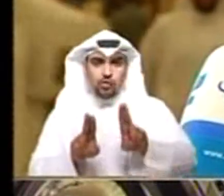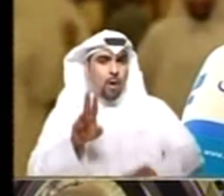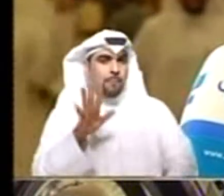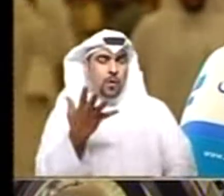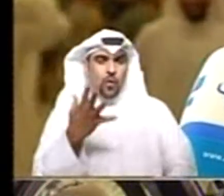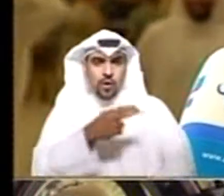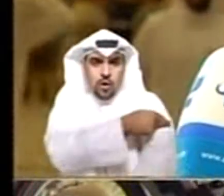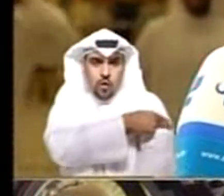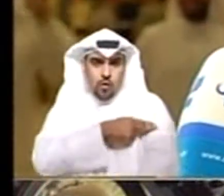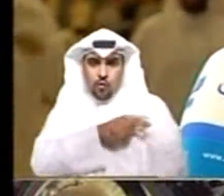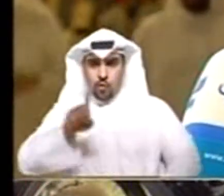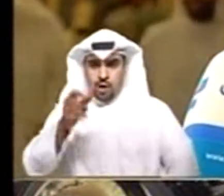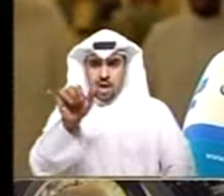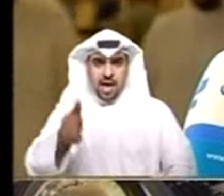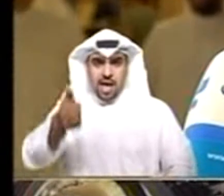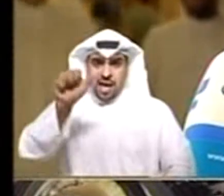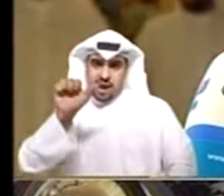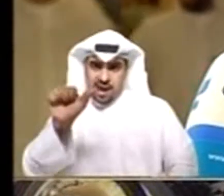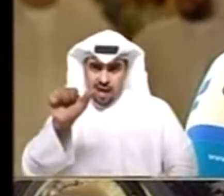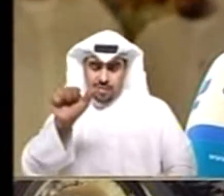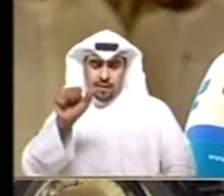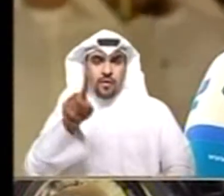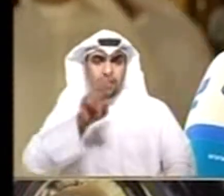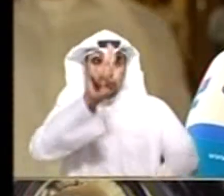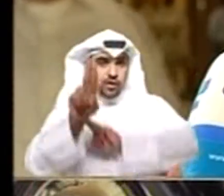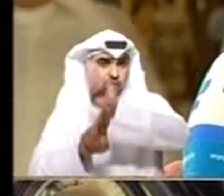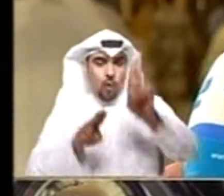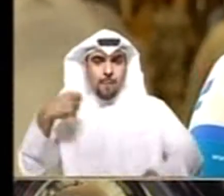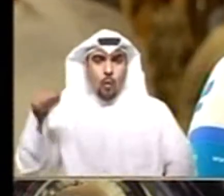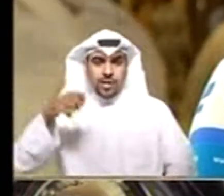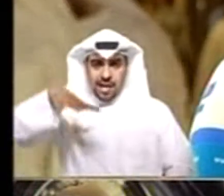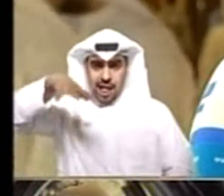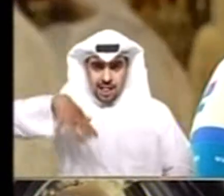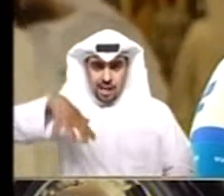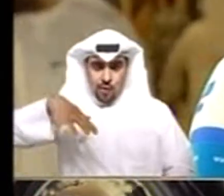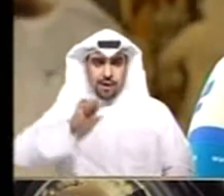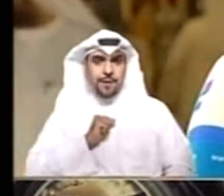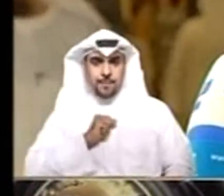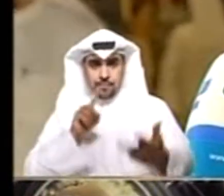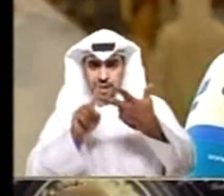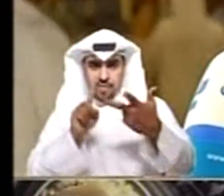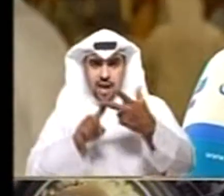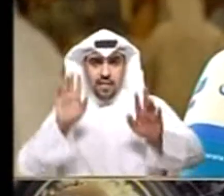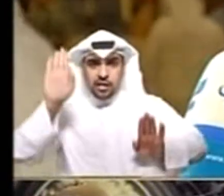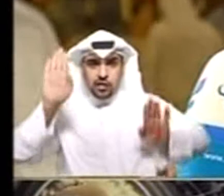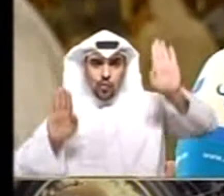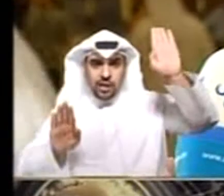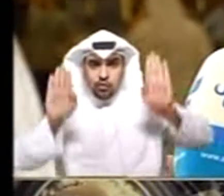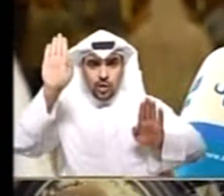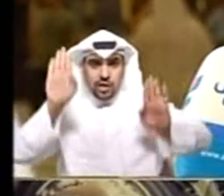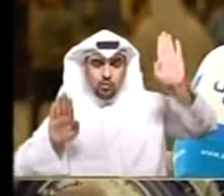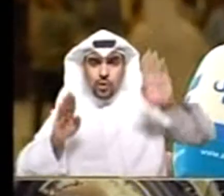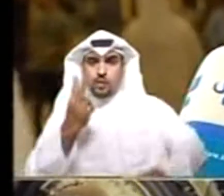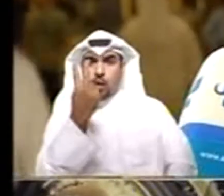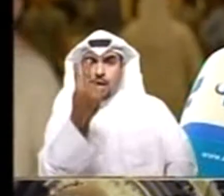الأمة عادل الجار الله، وبعدها يتم التصويت على إسقاط عضوية النواب دكتور جمعان